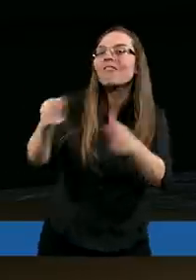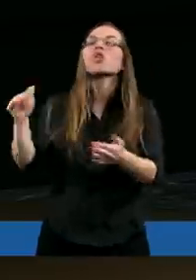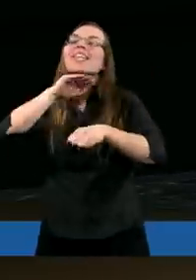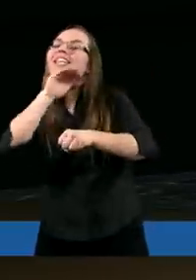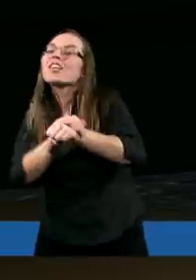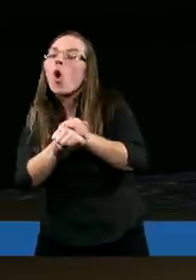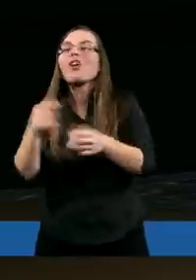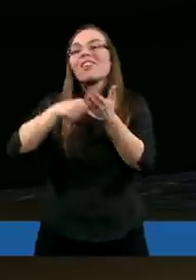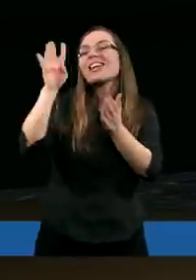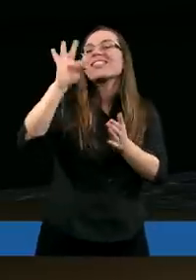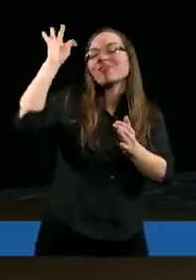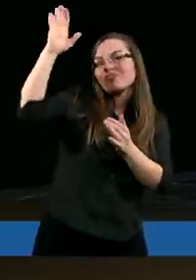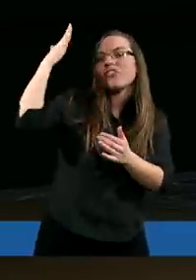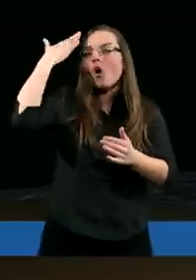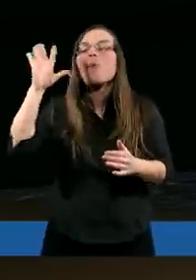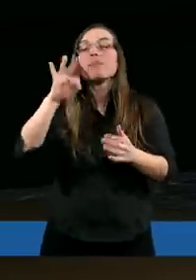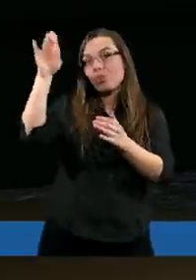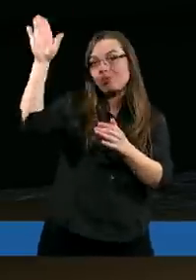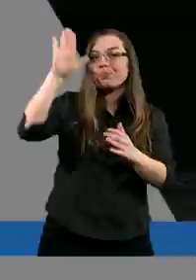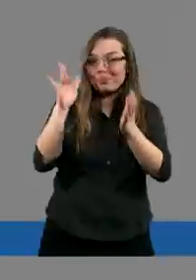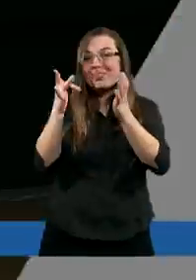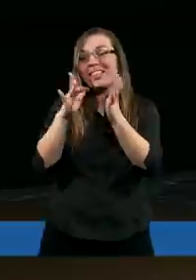z własną wolą. On posiada wolę.